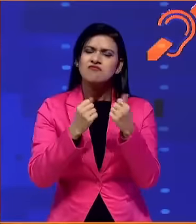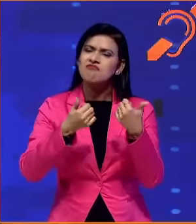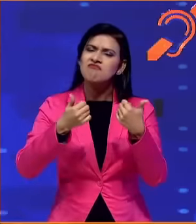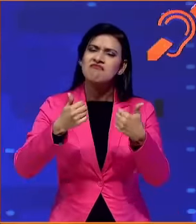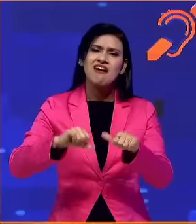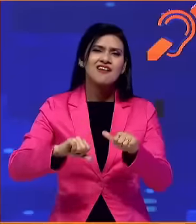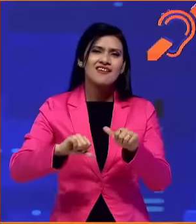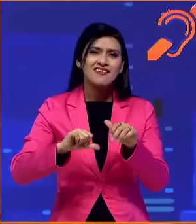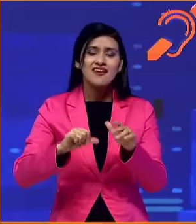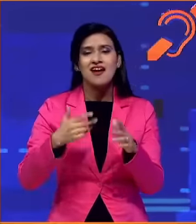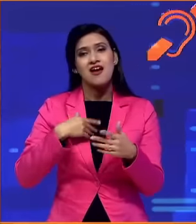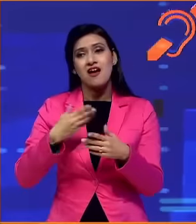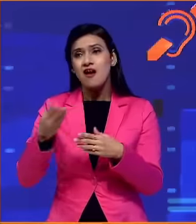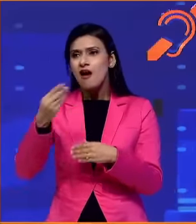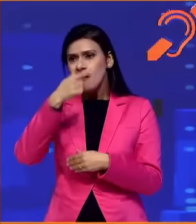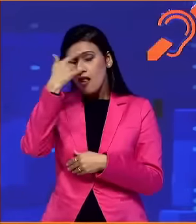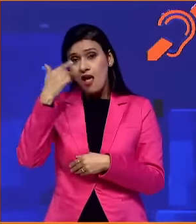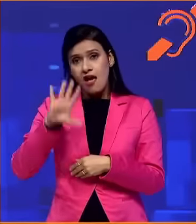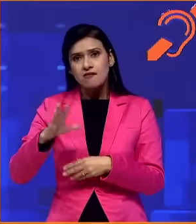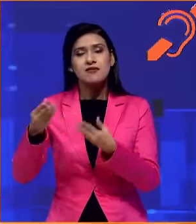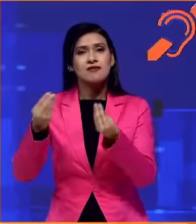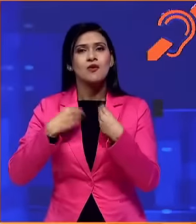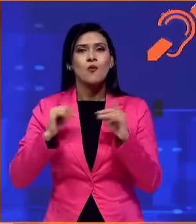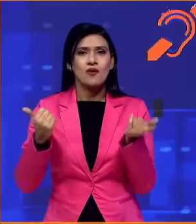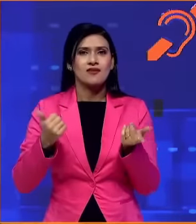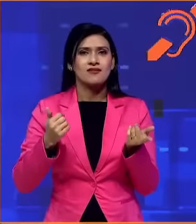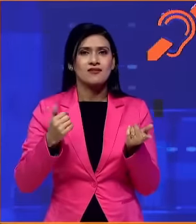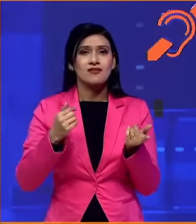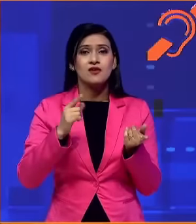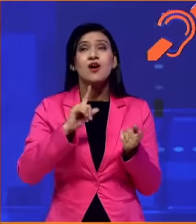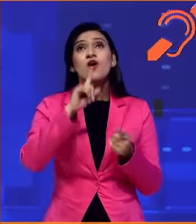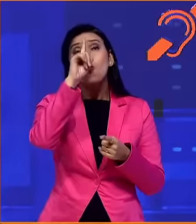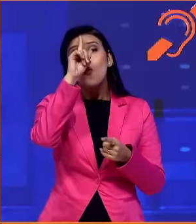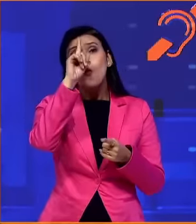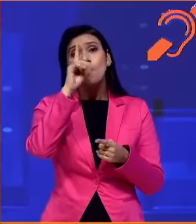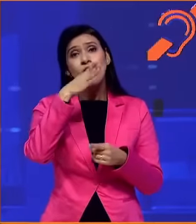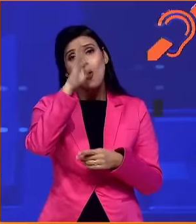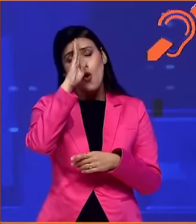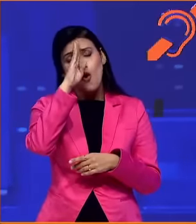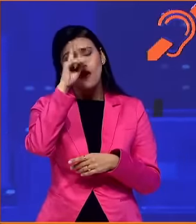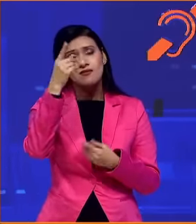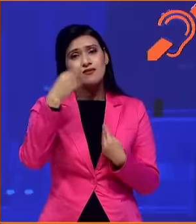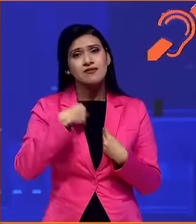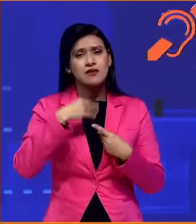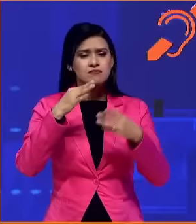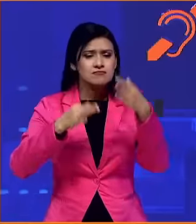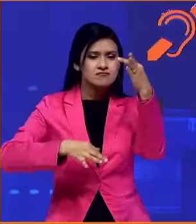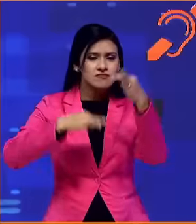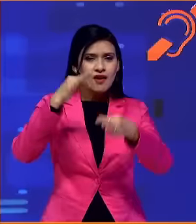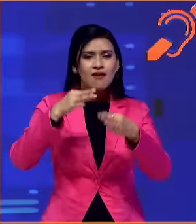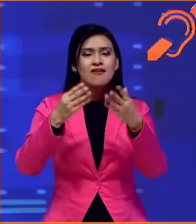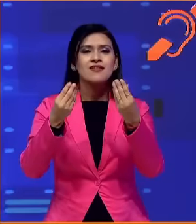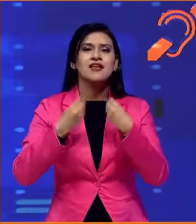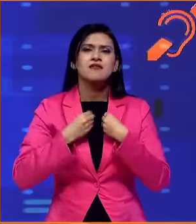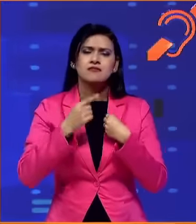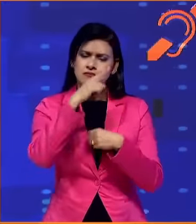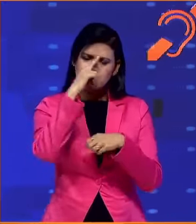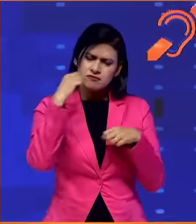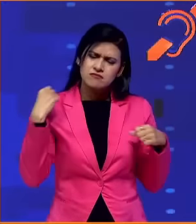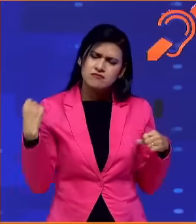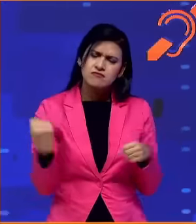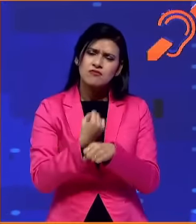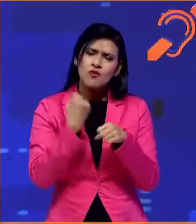दूसरीबात, सच्चान्याययाअन्यायकरनेवाला सर्वशक्तिमानईश्वरहीहै।वहजोकरताहै,वहीकरताहै,इसलिएहमेंभी पूरेमनसेकामकरनाचाहिए,औरहमें